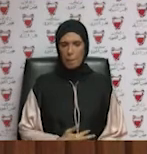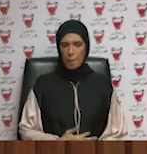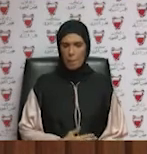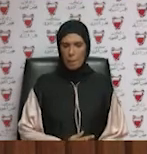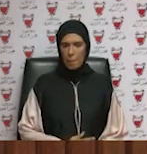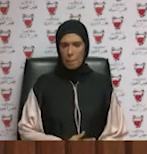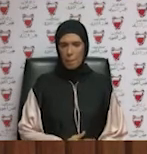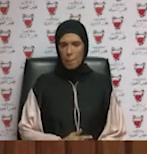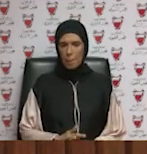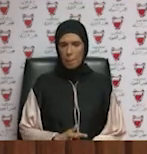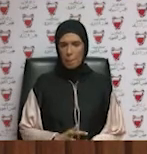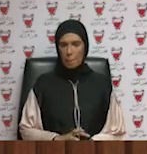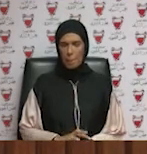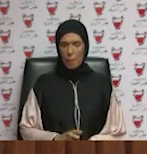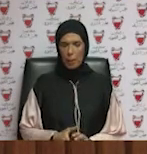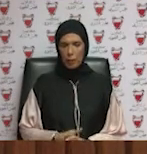سعادة